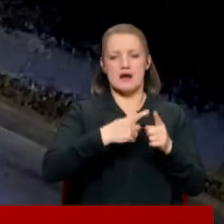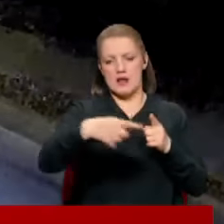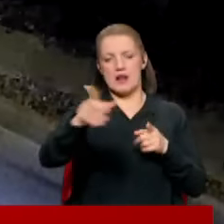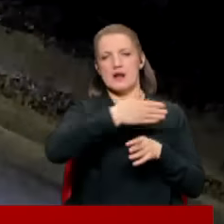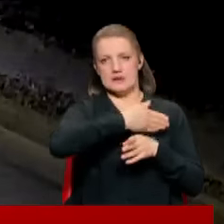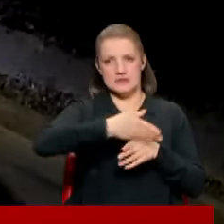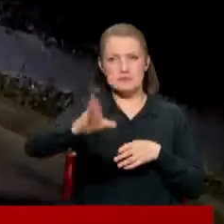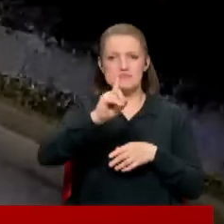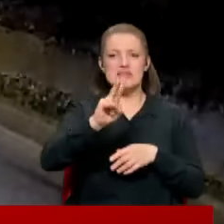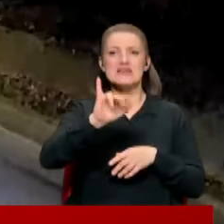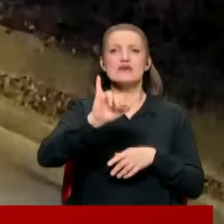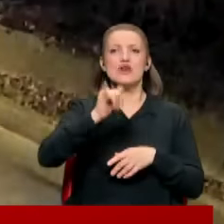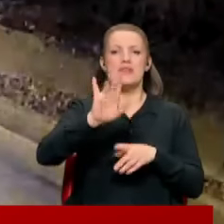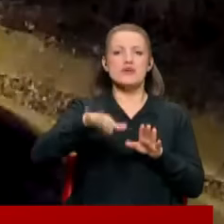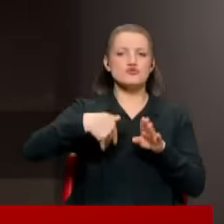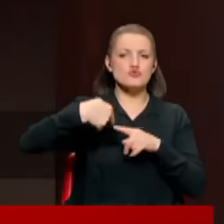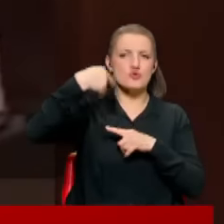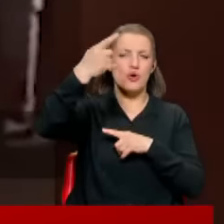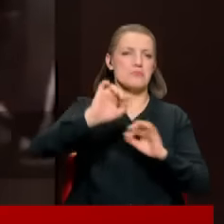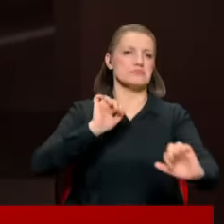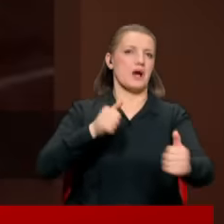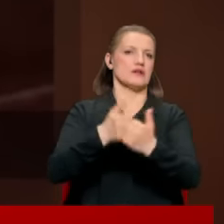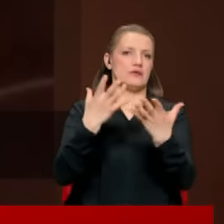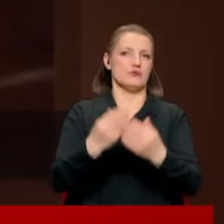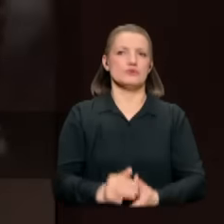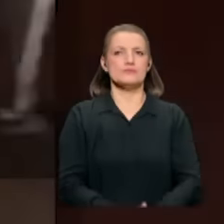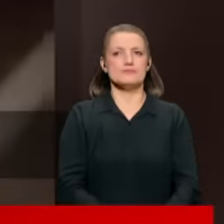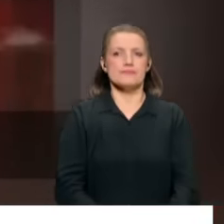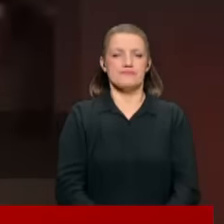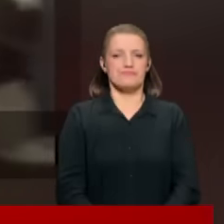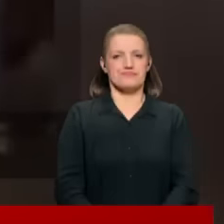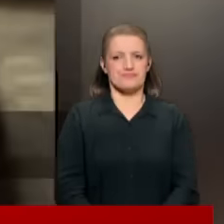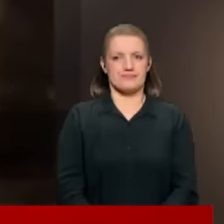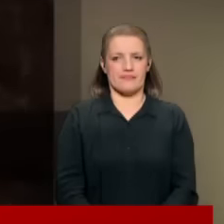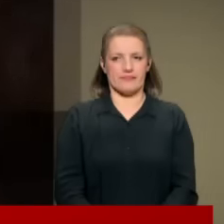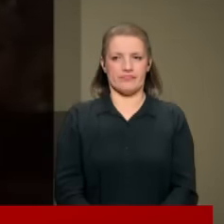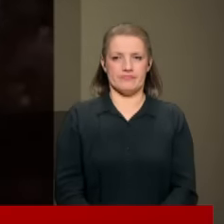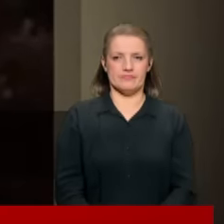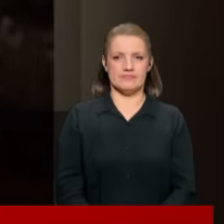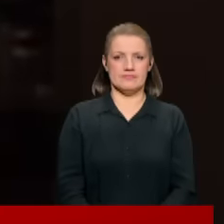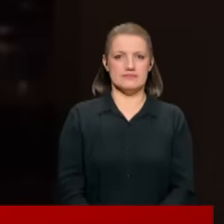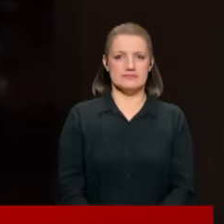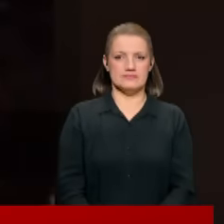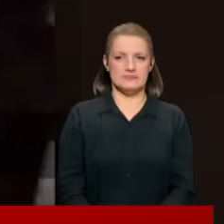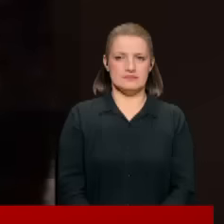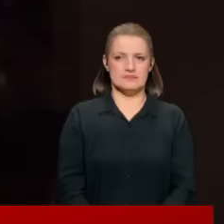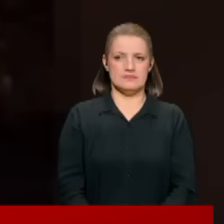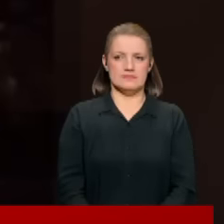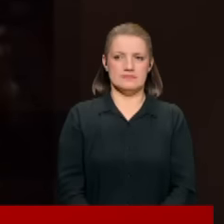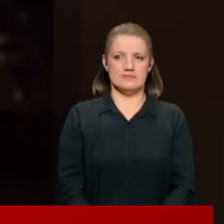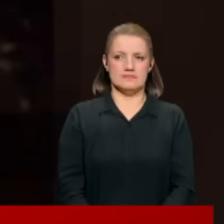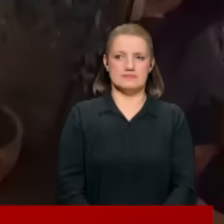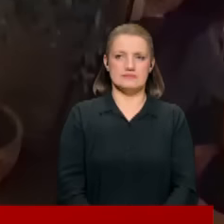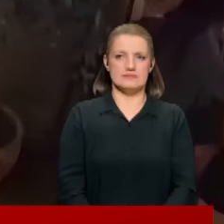kilometre sonra da o feci kaza yaşandı. İyi misiniz? Abi, iyi misin? Duyuyor musun? Var mı bir şey?